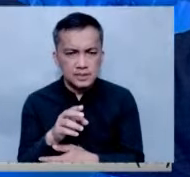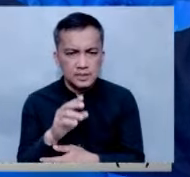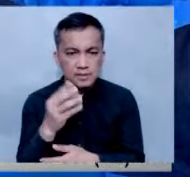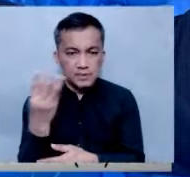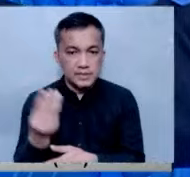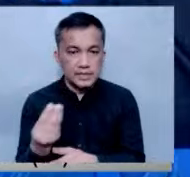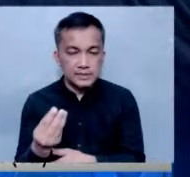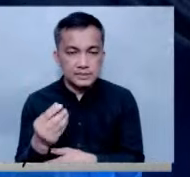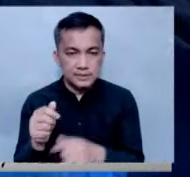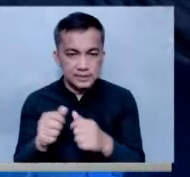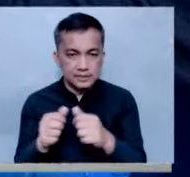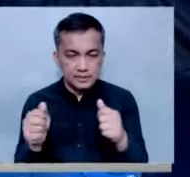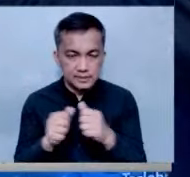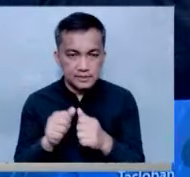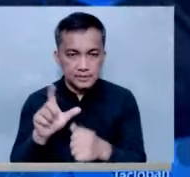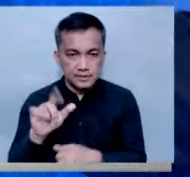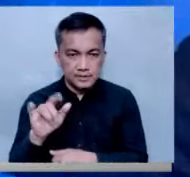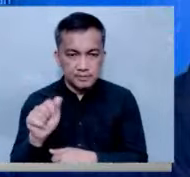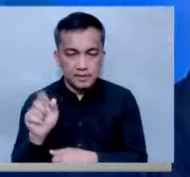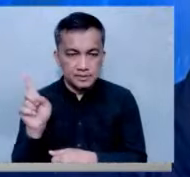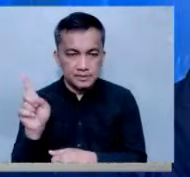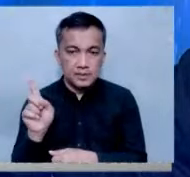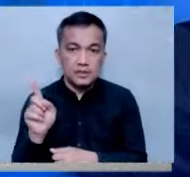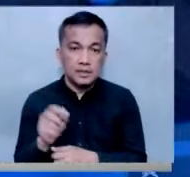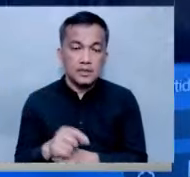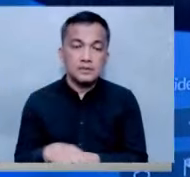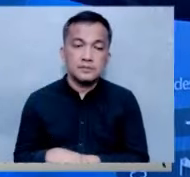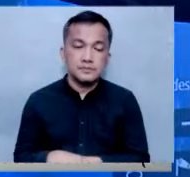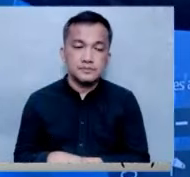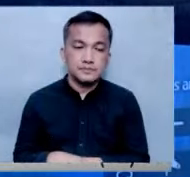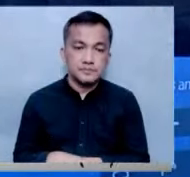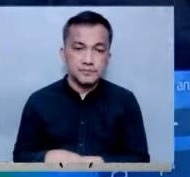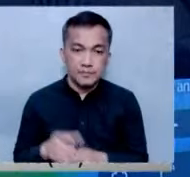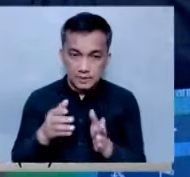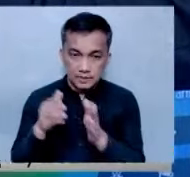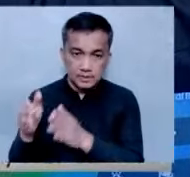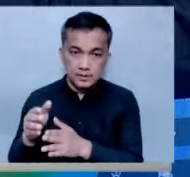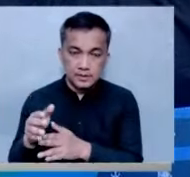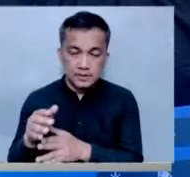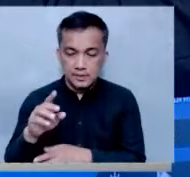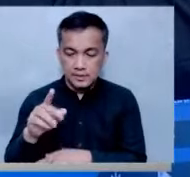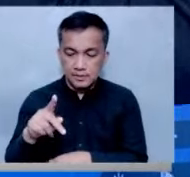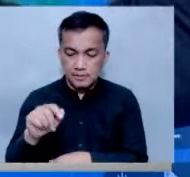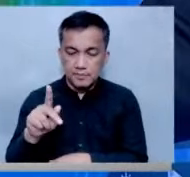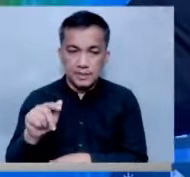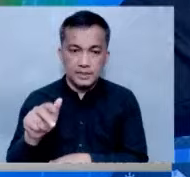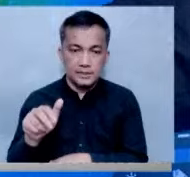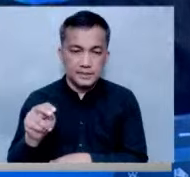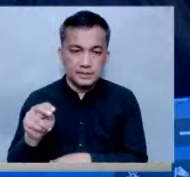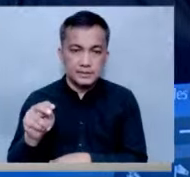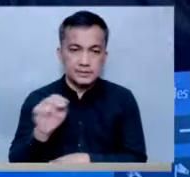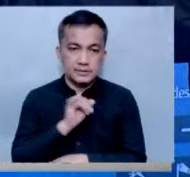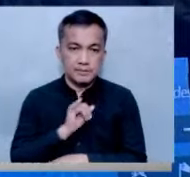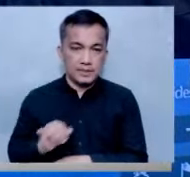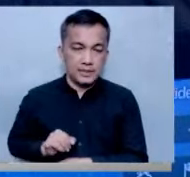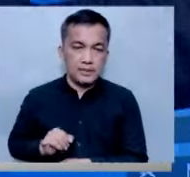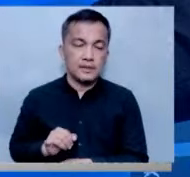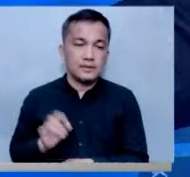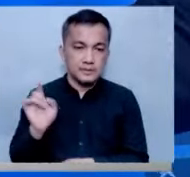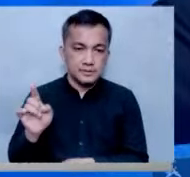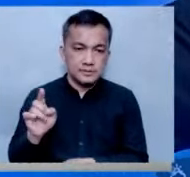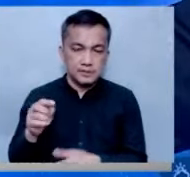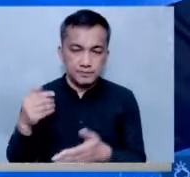Yeah, this is Lipa. Ito, nasa dagat ito. At banda rito sa may Palanan sa Isabela. Diyan po papalapit